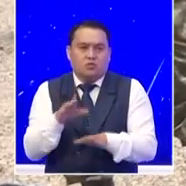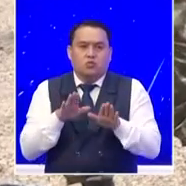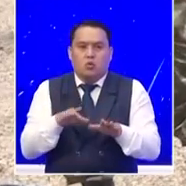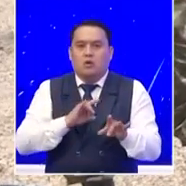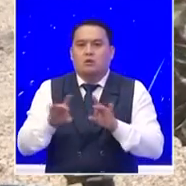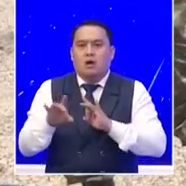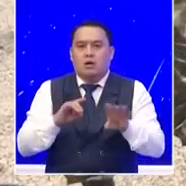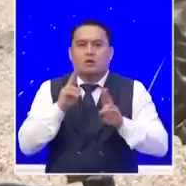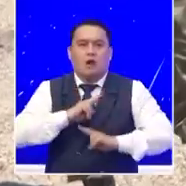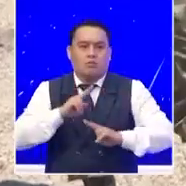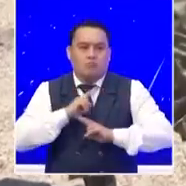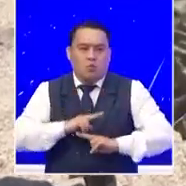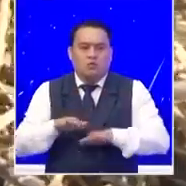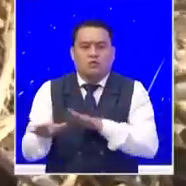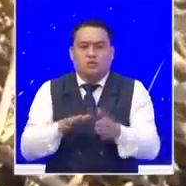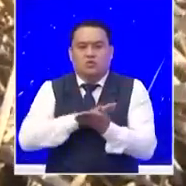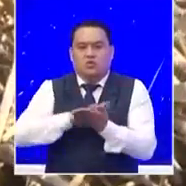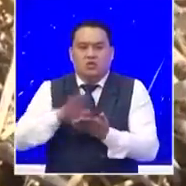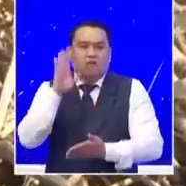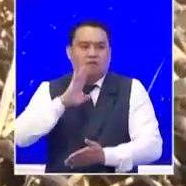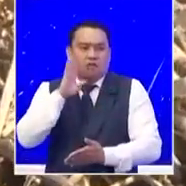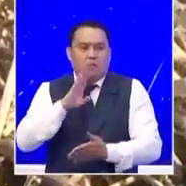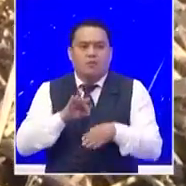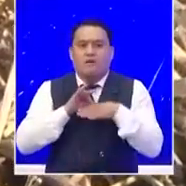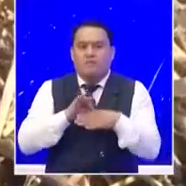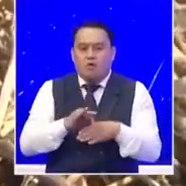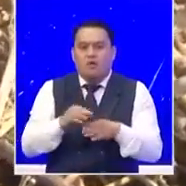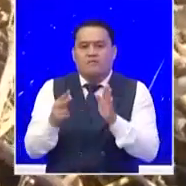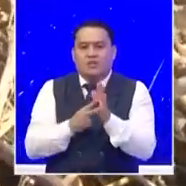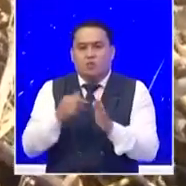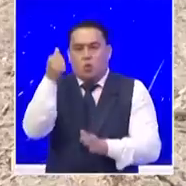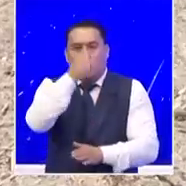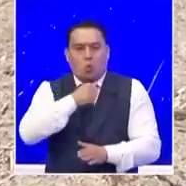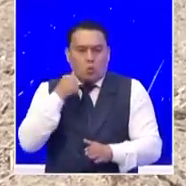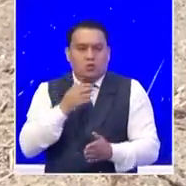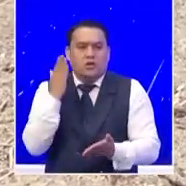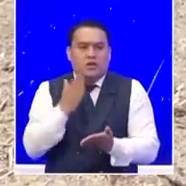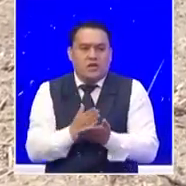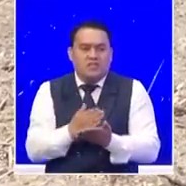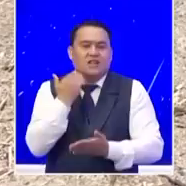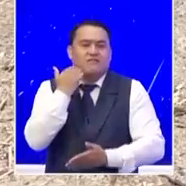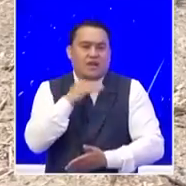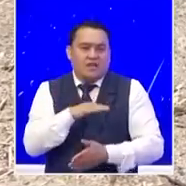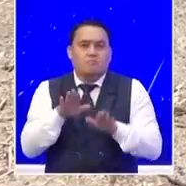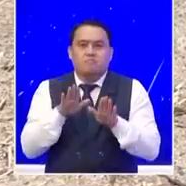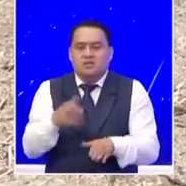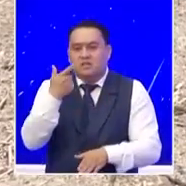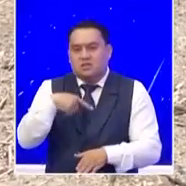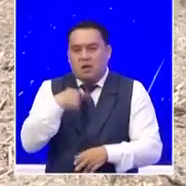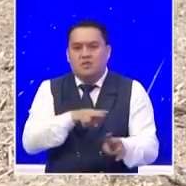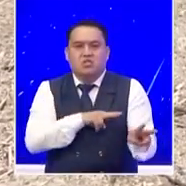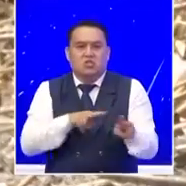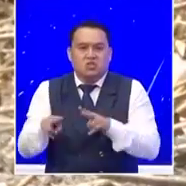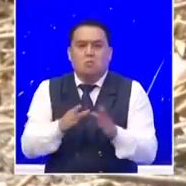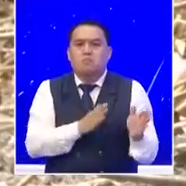Разъяснительная работа инспекторов и акция «Чистые водоемы», которая проводится уже 8-й год, имеют существенный эффект. Местные и сами следят за